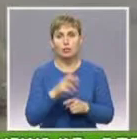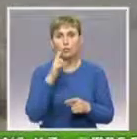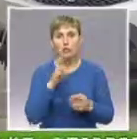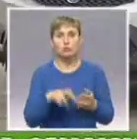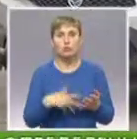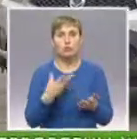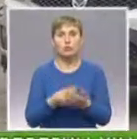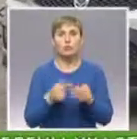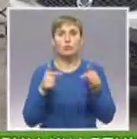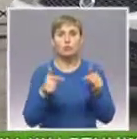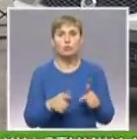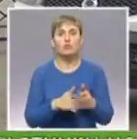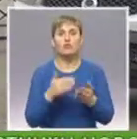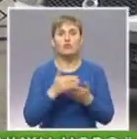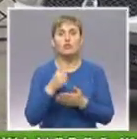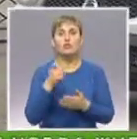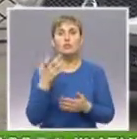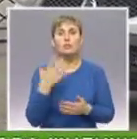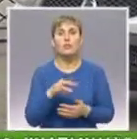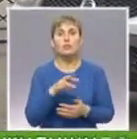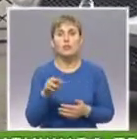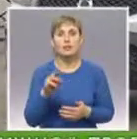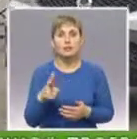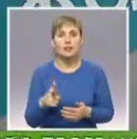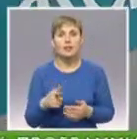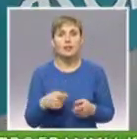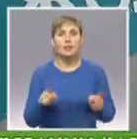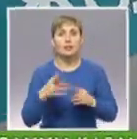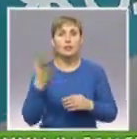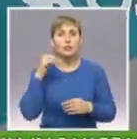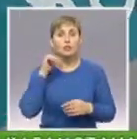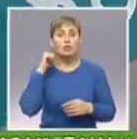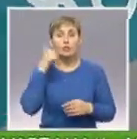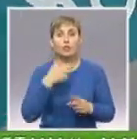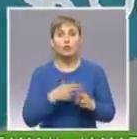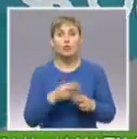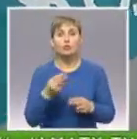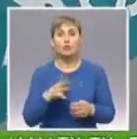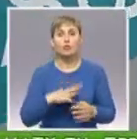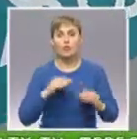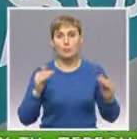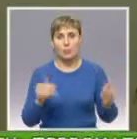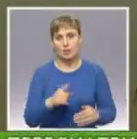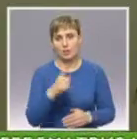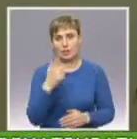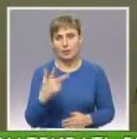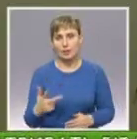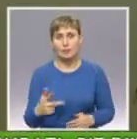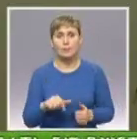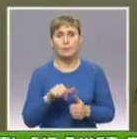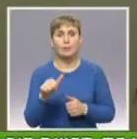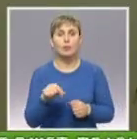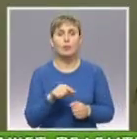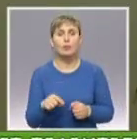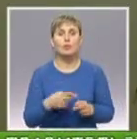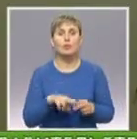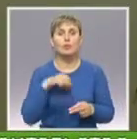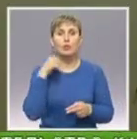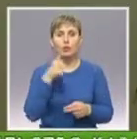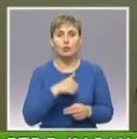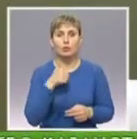государства поступило свыше 150 миллионов тенге, тогда как за прошлый год эта сумма была меньше на треть. Кроме того, в текущем